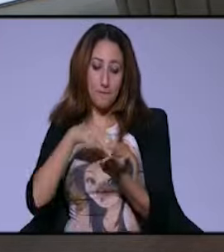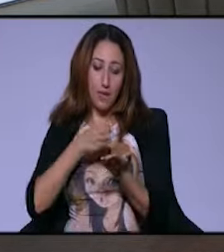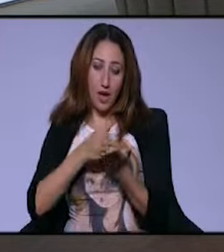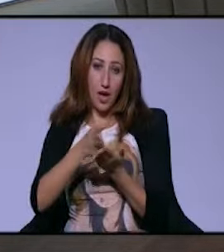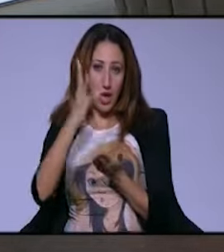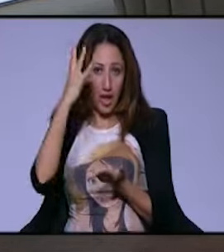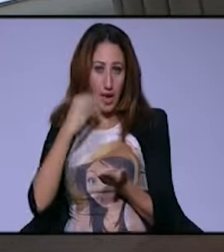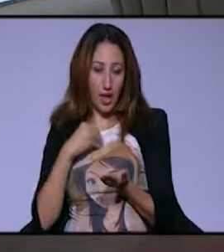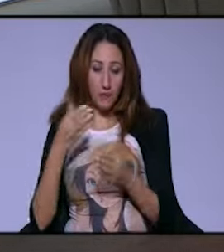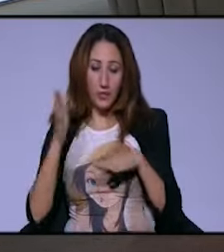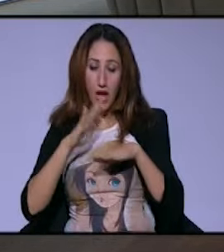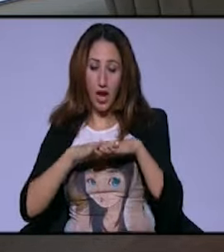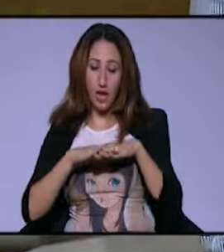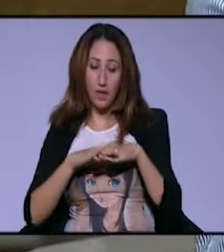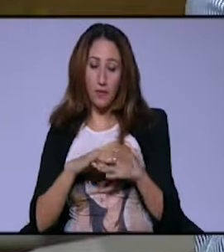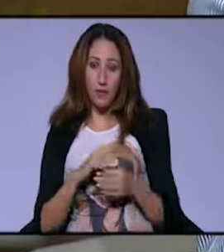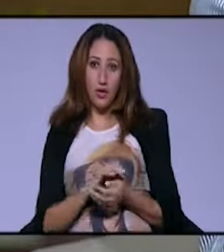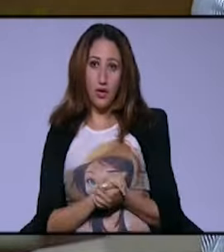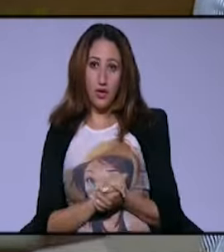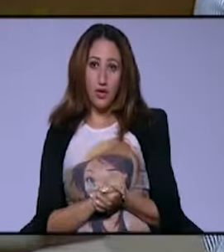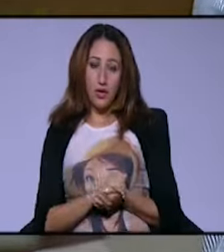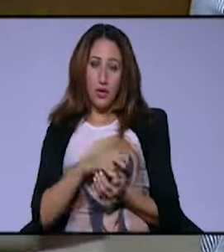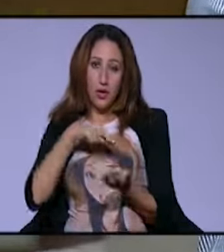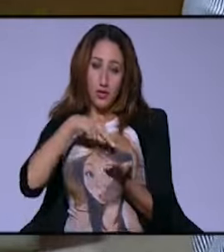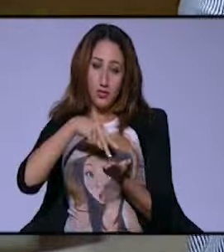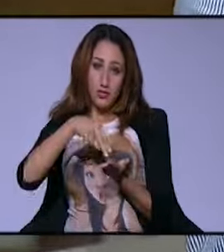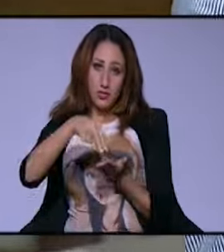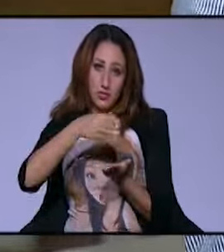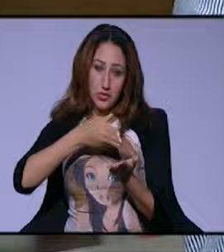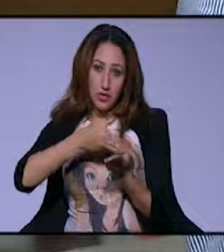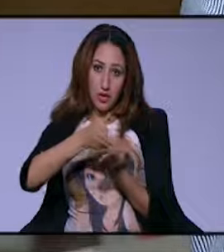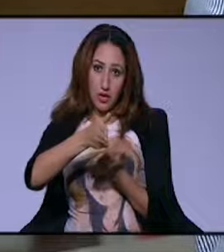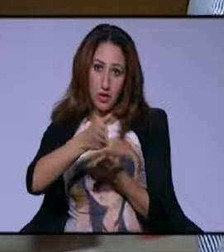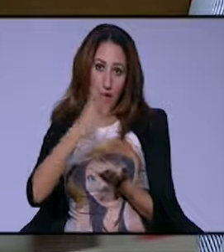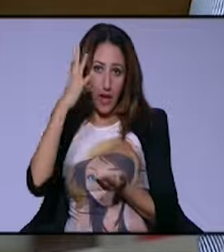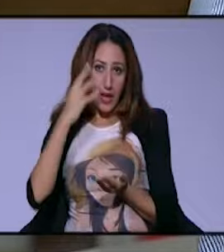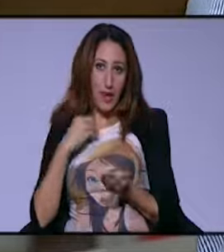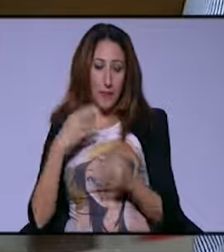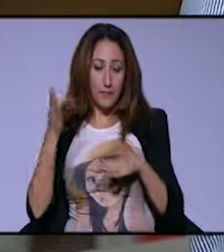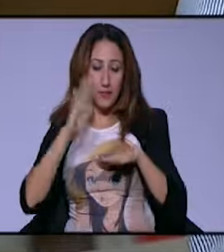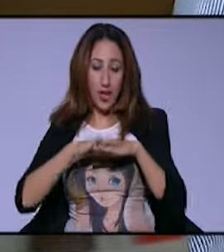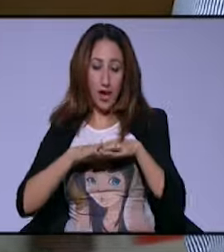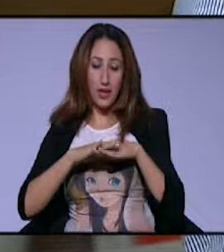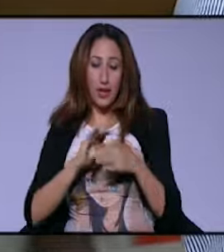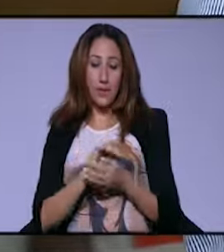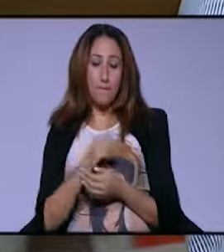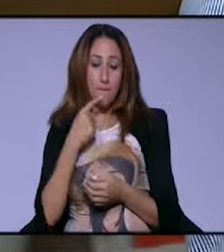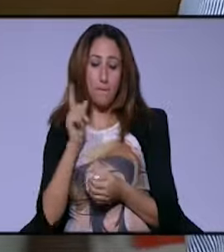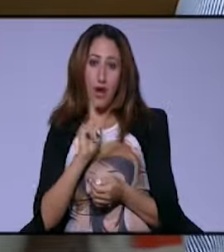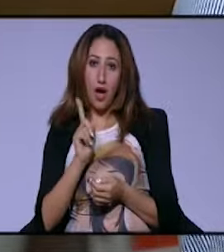أنعمت عليهم صراط الذين أنعمت عليهم